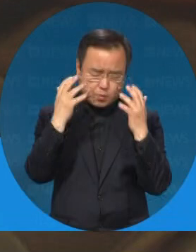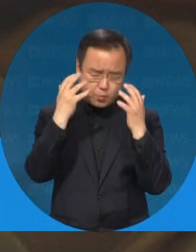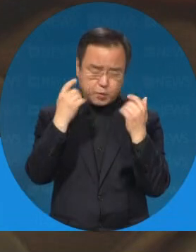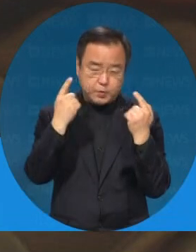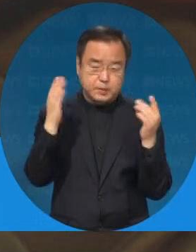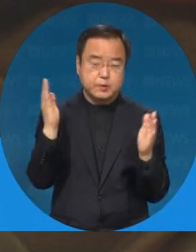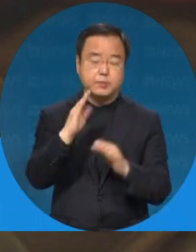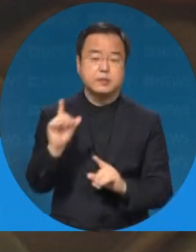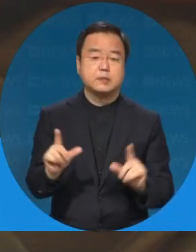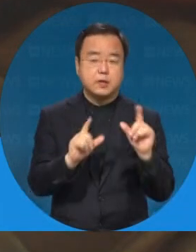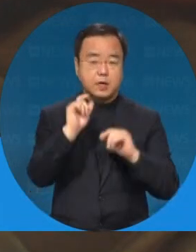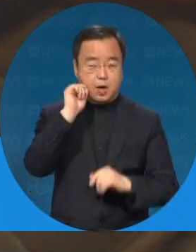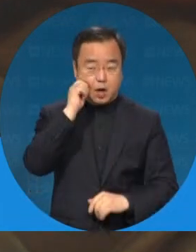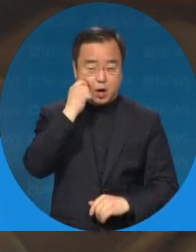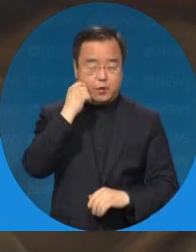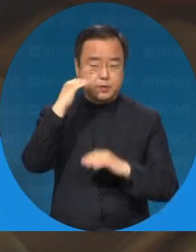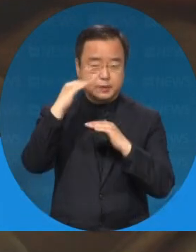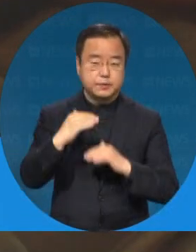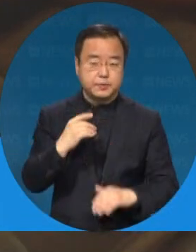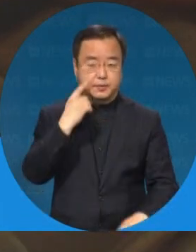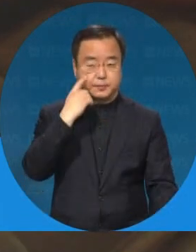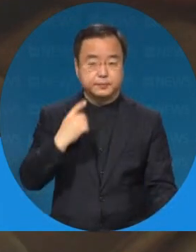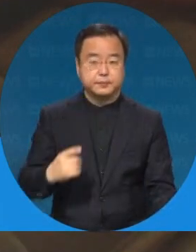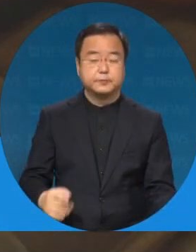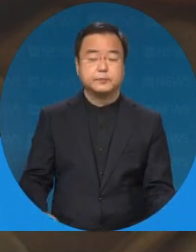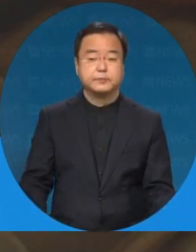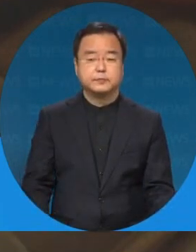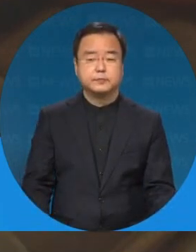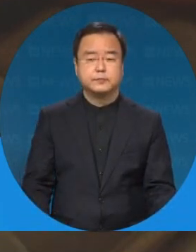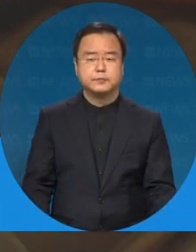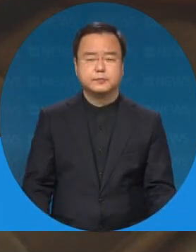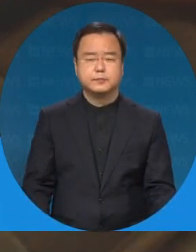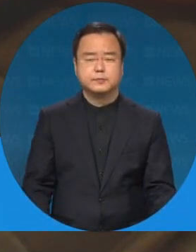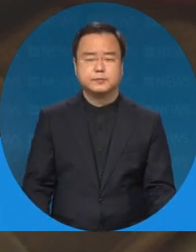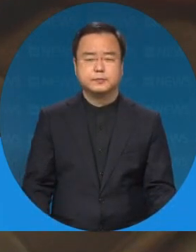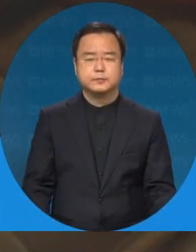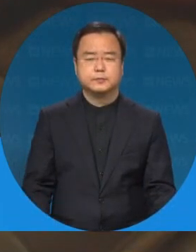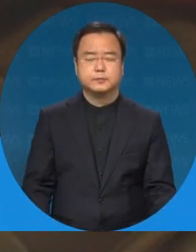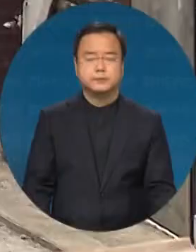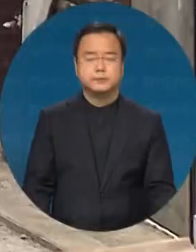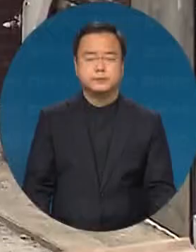집중해 살펴봅니다 먼저 진태의 기자의 보도부터 보시겠습니다